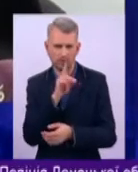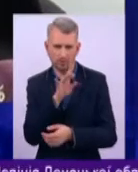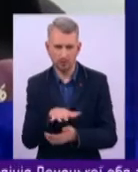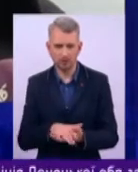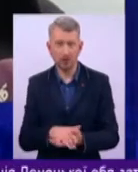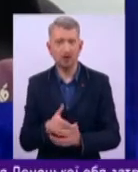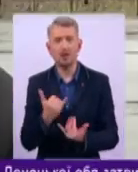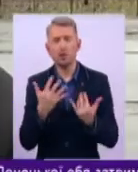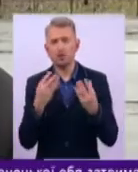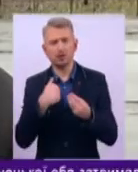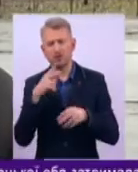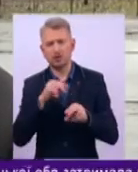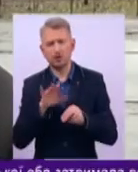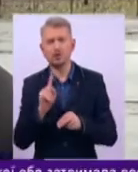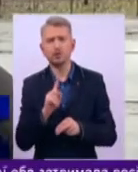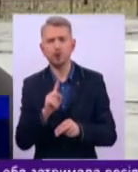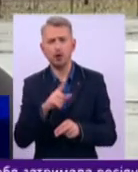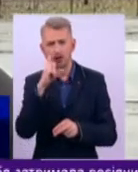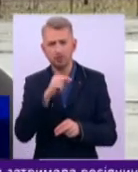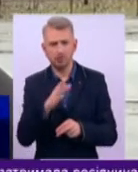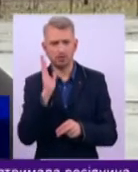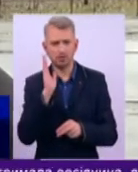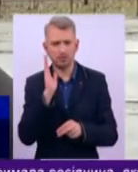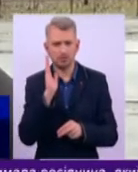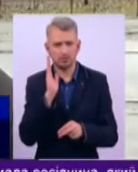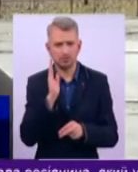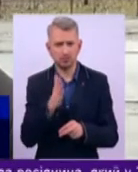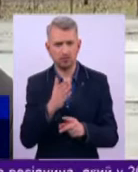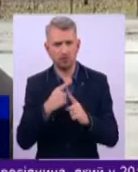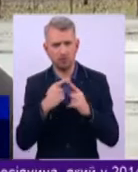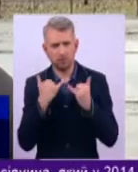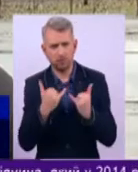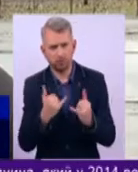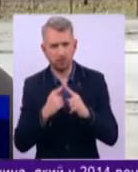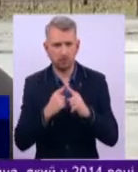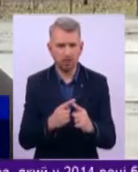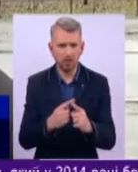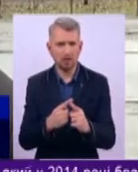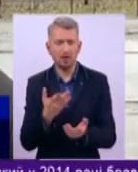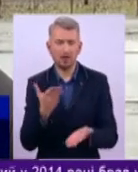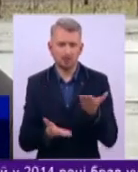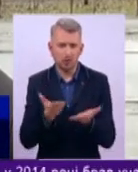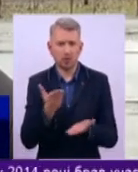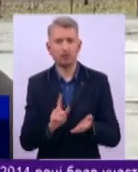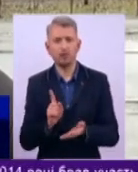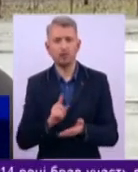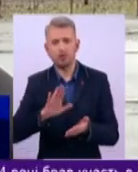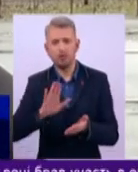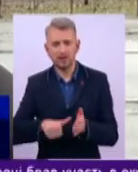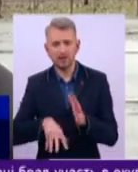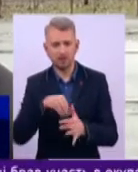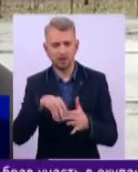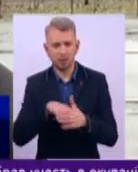день я б не розраховував на те, що Путін піде на значні поступки. Цілком можливо, що після